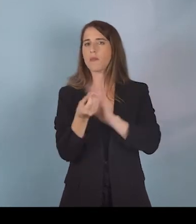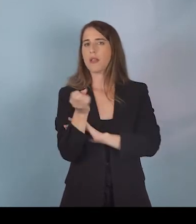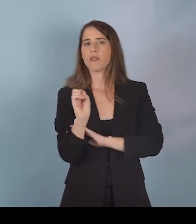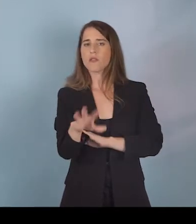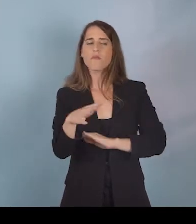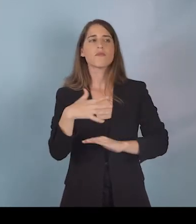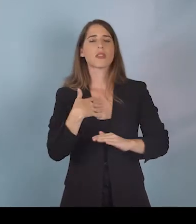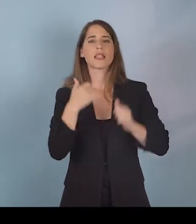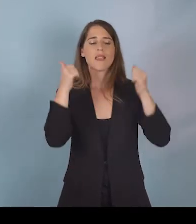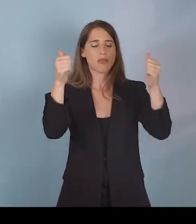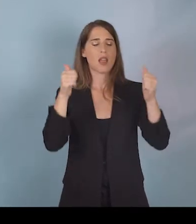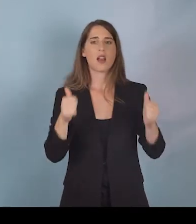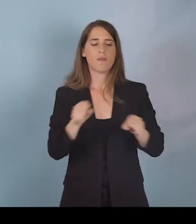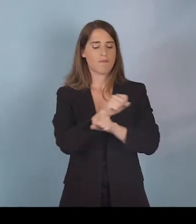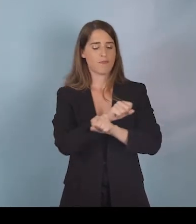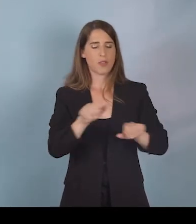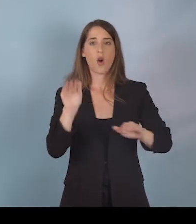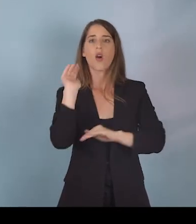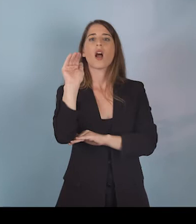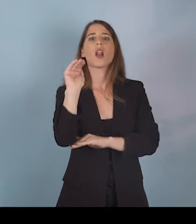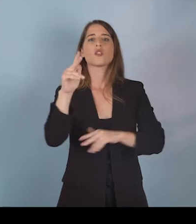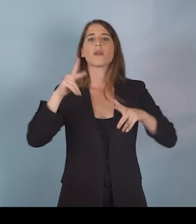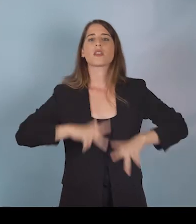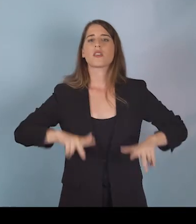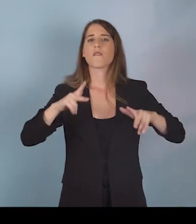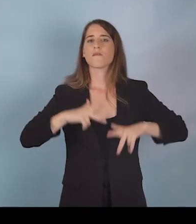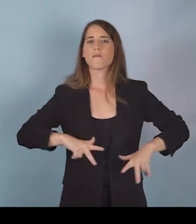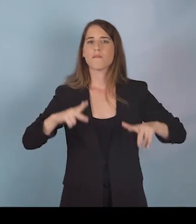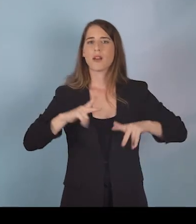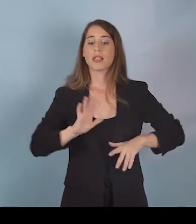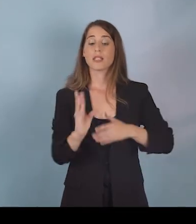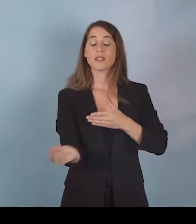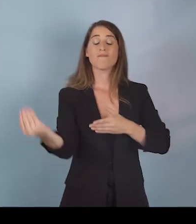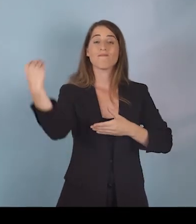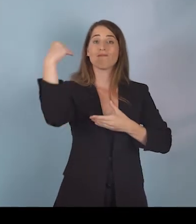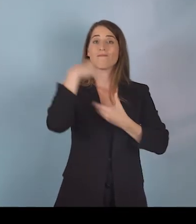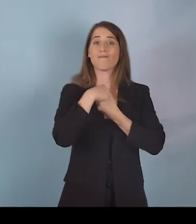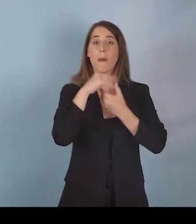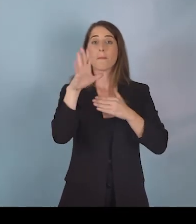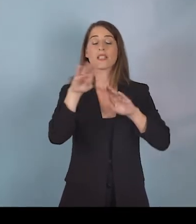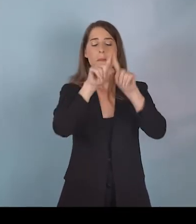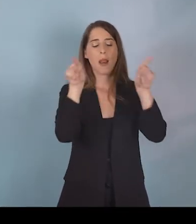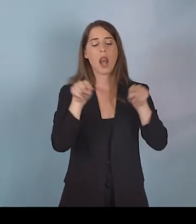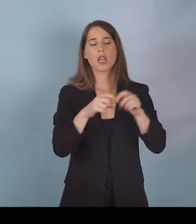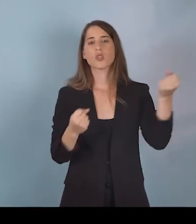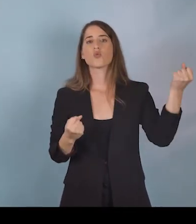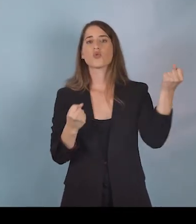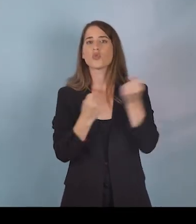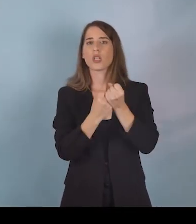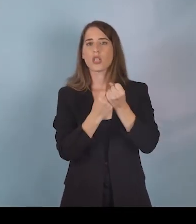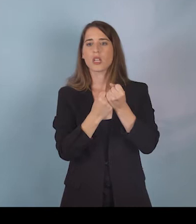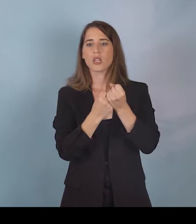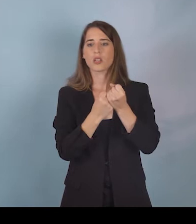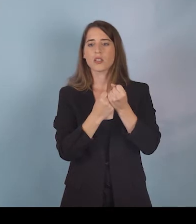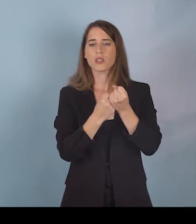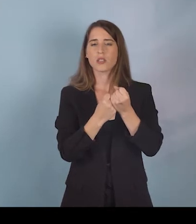βγάλαμε δελτίο τύπου με το οποίο καλούσαμε την κυβέρνηση να εντάξει στο πλαίσιο στήριξης,